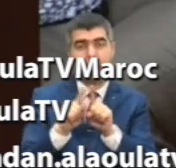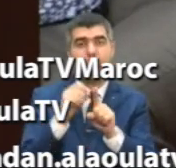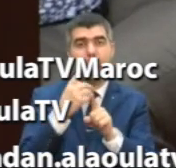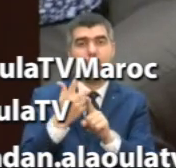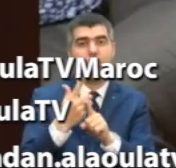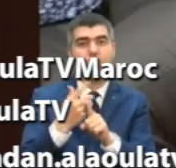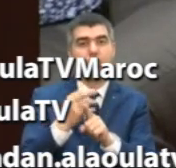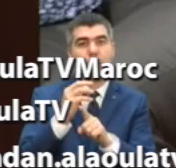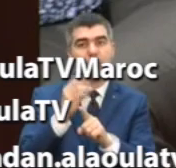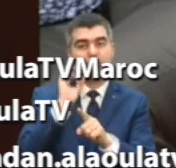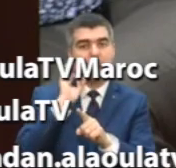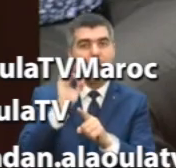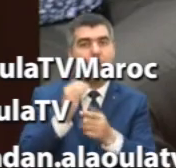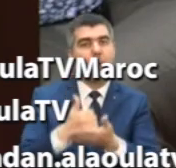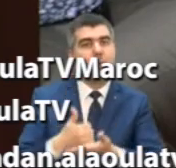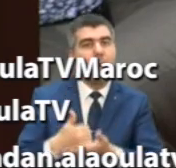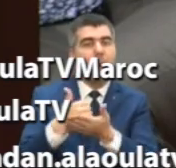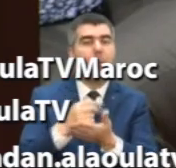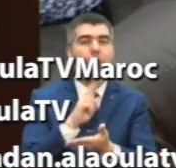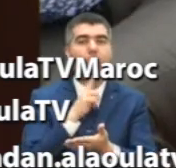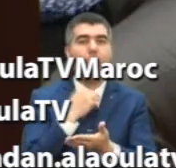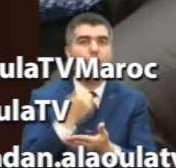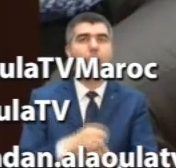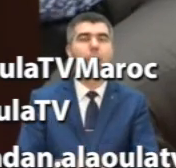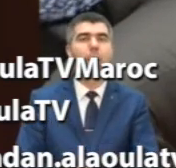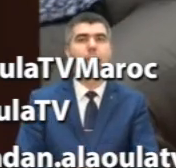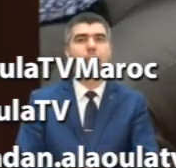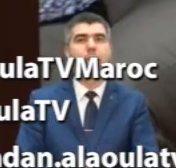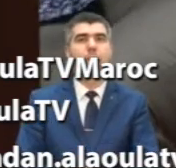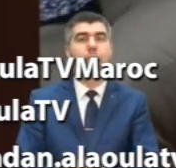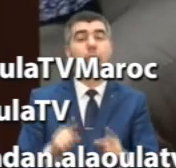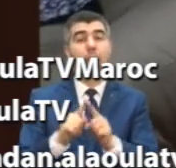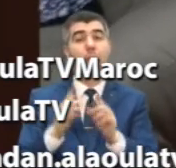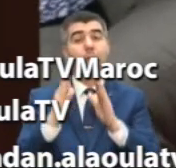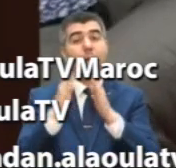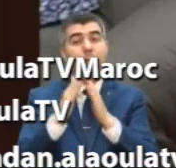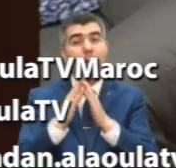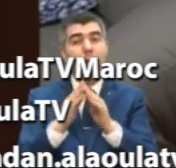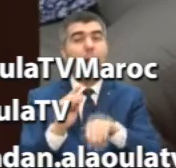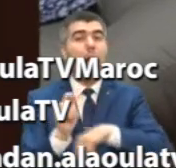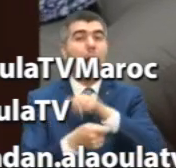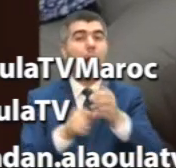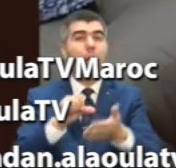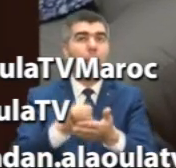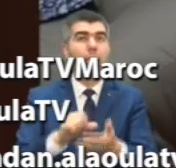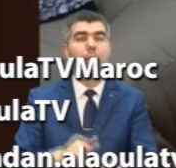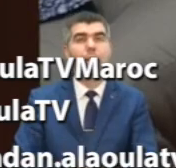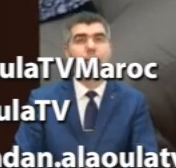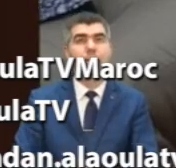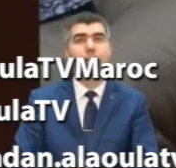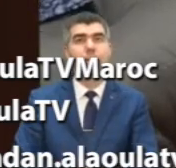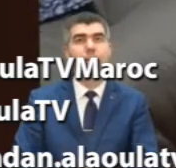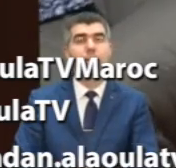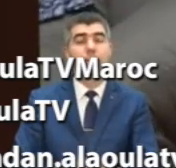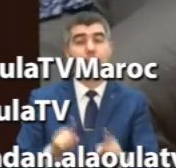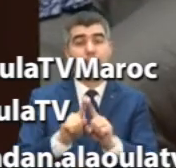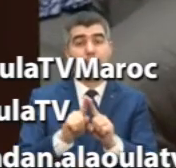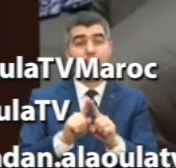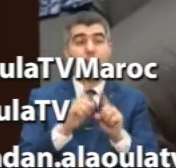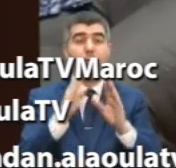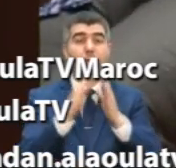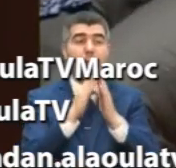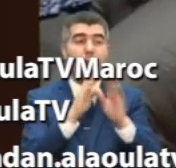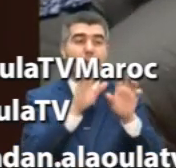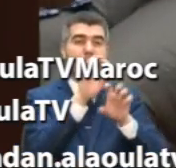قوي ودعم عمومي، كذلك السكن في العالم القروي. فيما يخص السكن غير اللائق، هناك